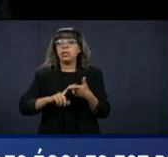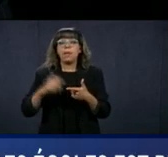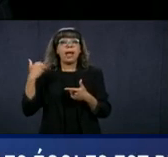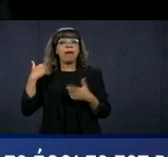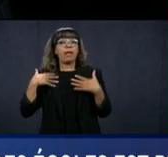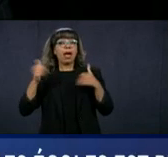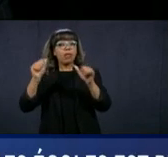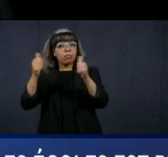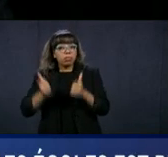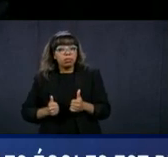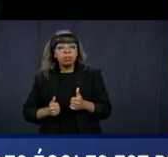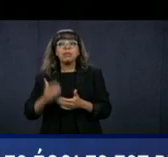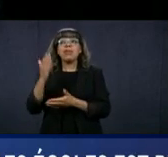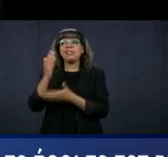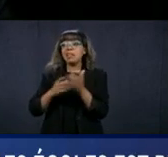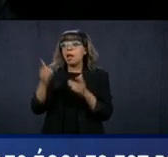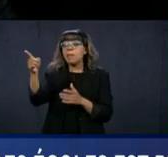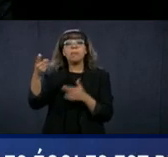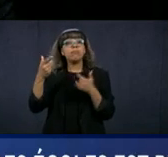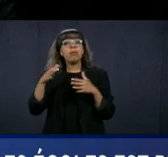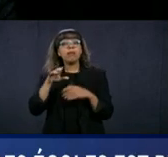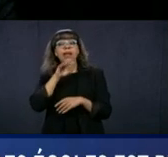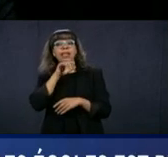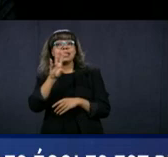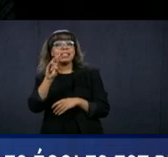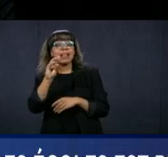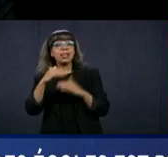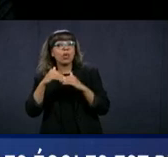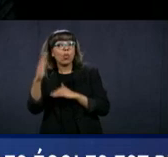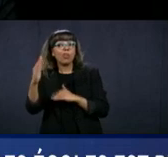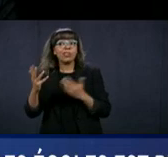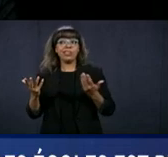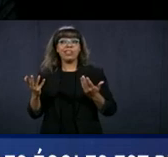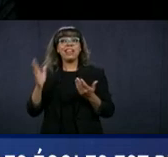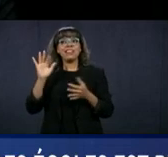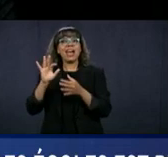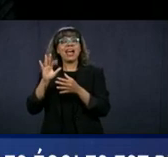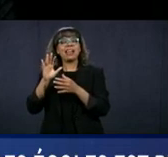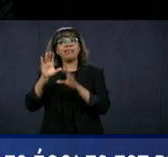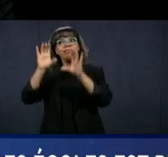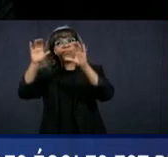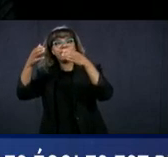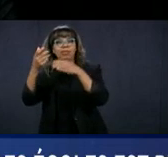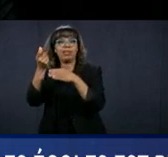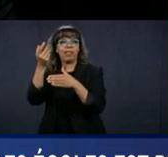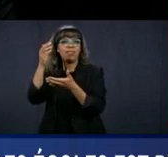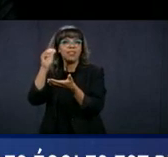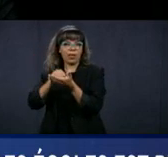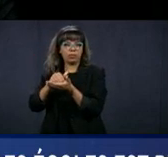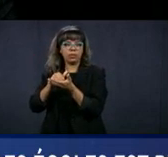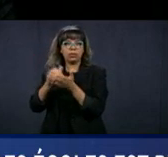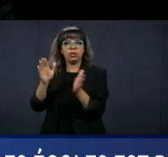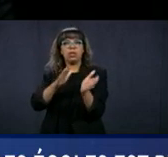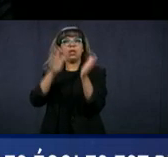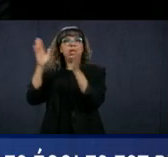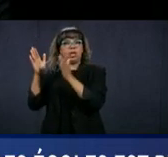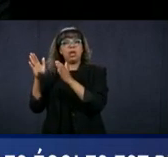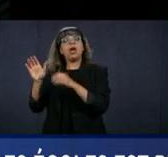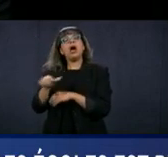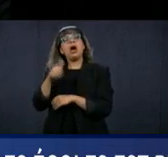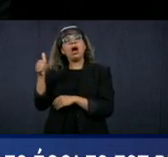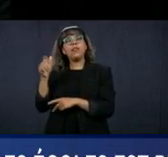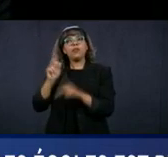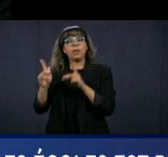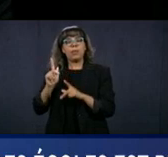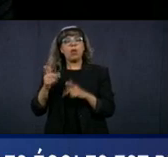encore les travailleurs âgés de 70 ans et plus. Ça fait partie du 11 000 employés manquants. Et il y en a une autre partie qui attendent